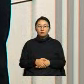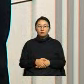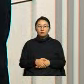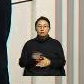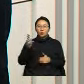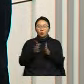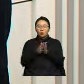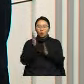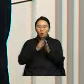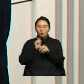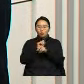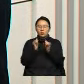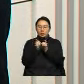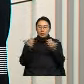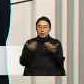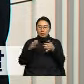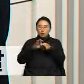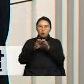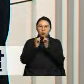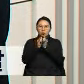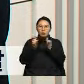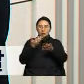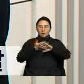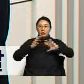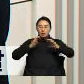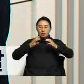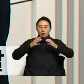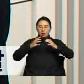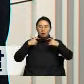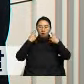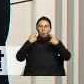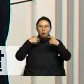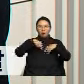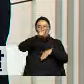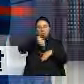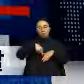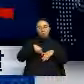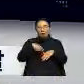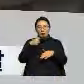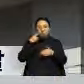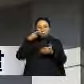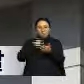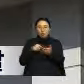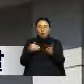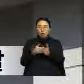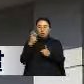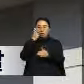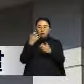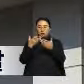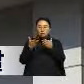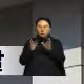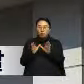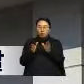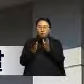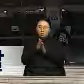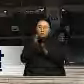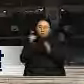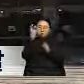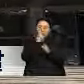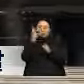고양시 공무원들이 업무 관계자와 해외여행을 다녀온 사실이 적발됐습니다 감사원이 고양시 기관운영